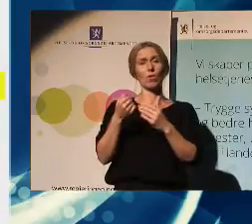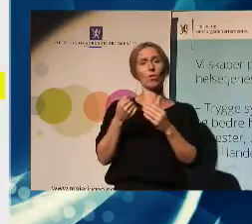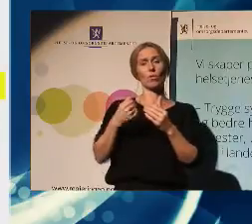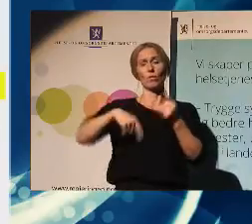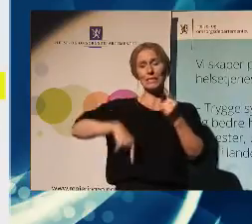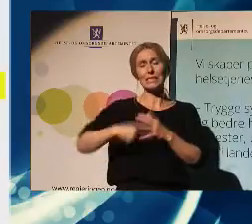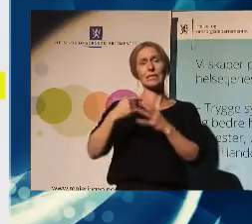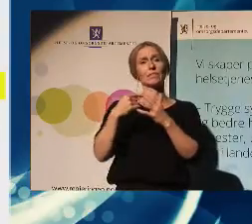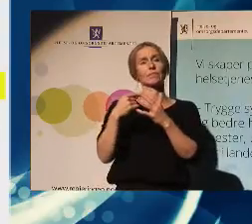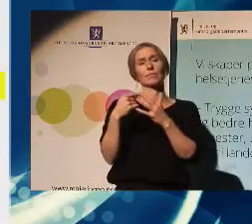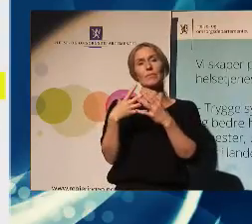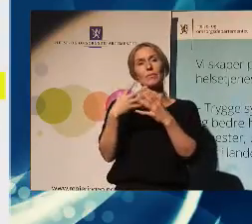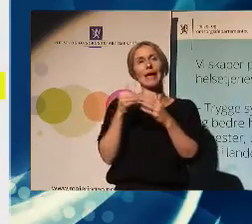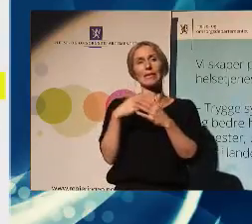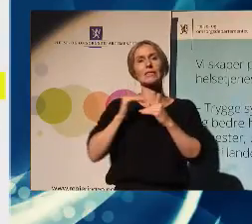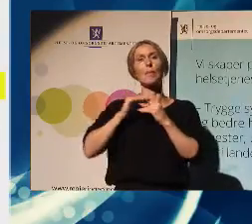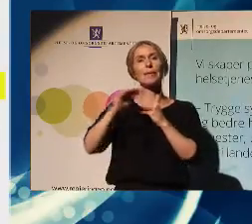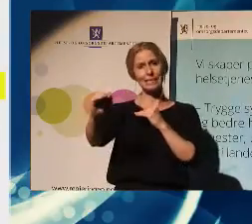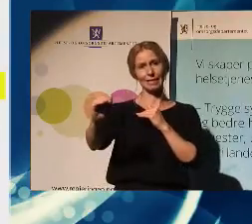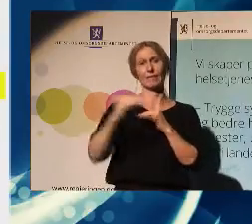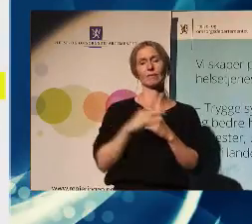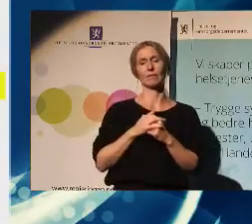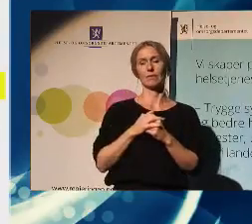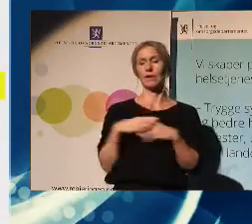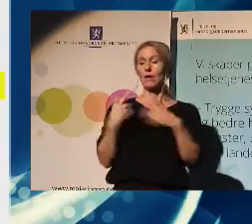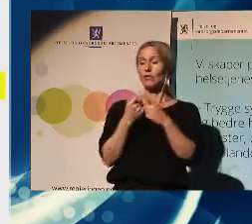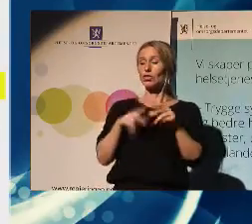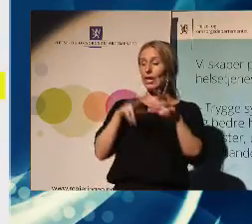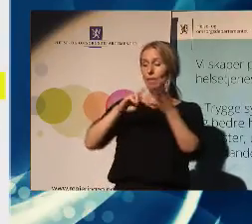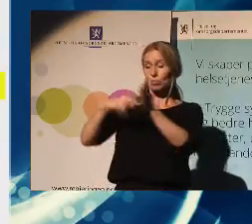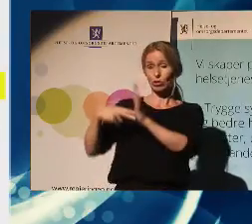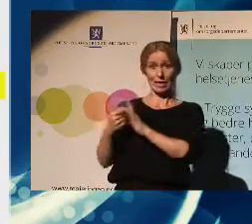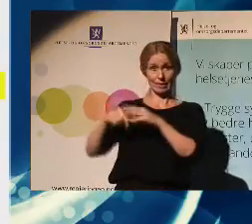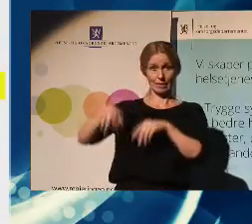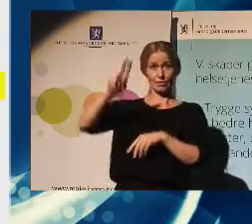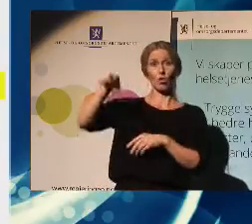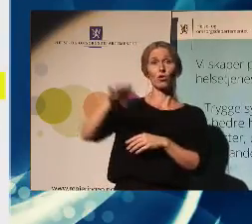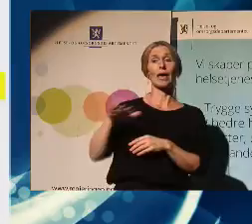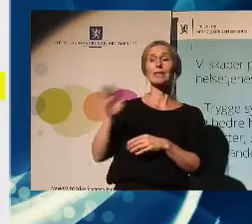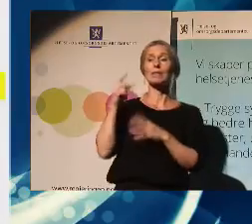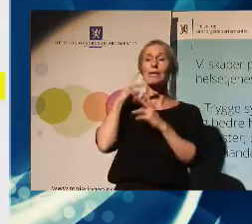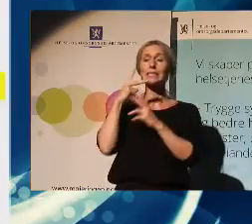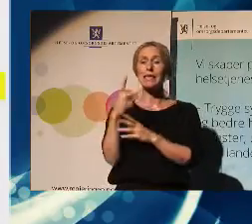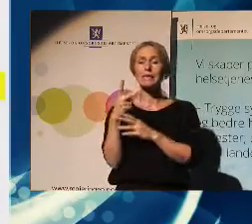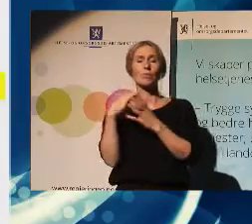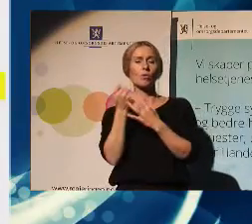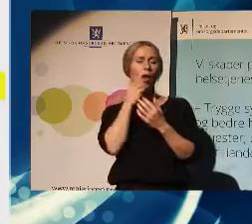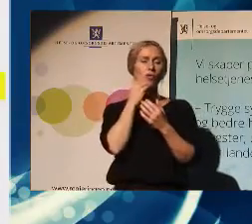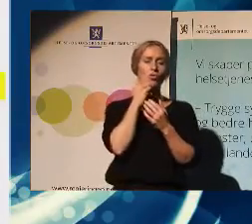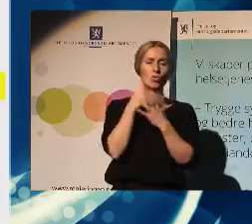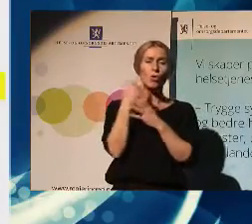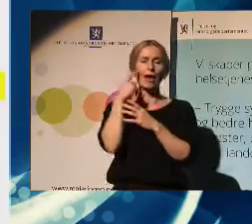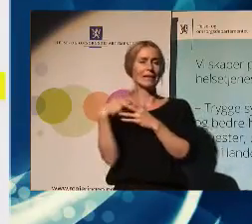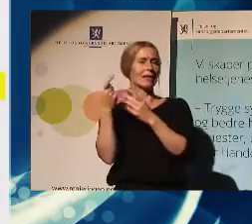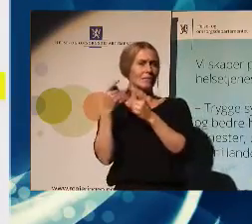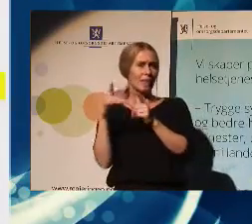stabilitet. Det har vært ulike prosjekter i Norge som har sett på dette med alkohol og